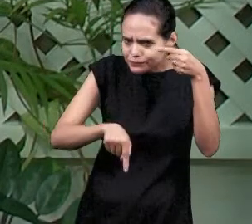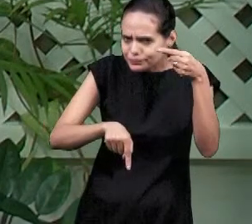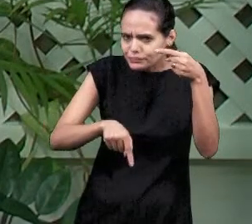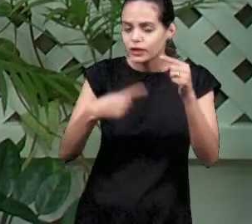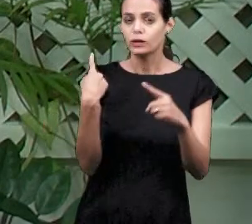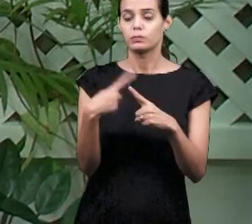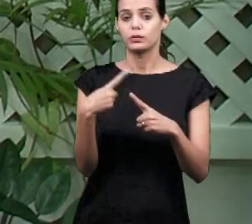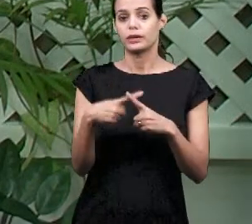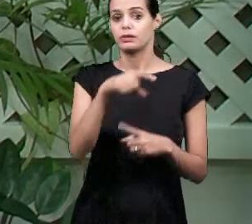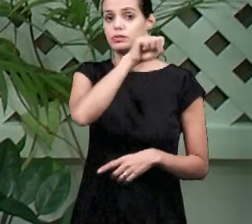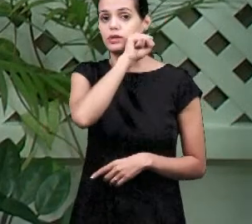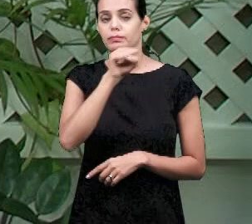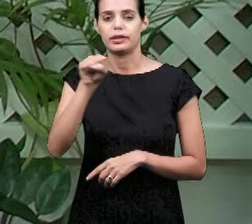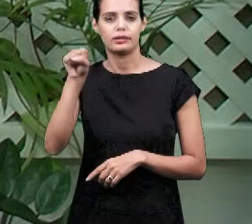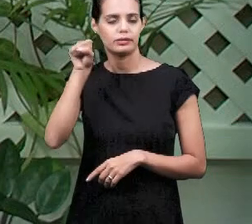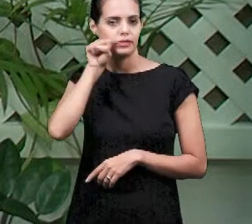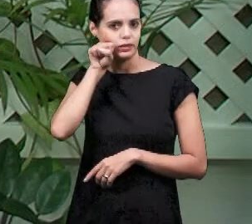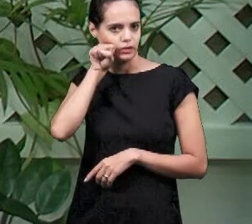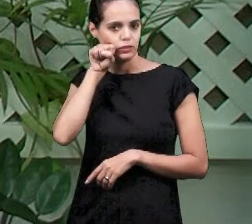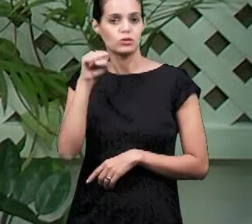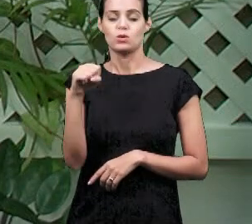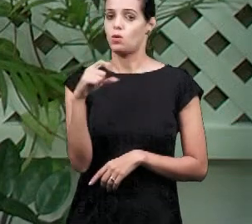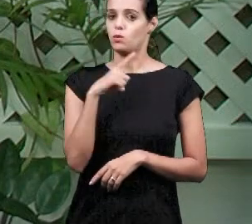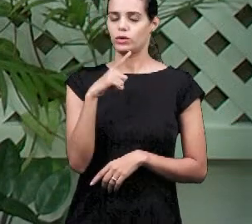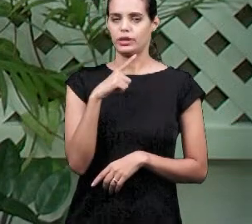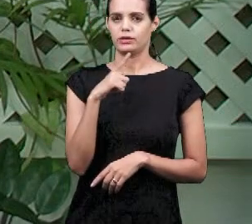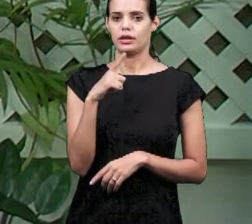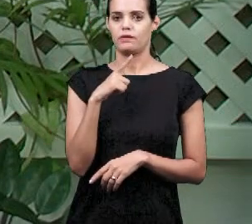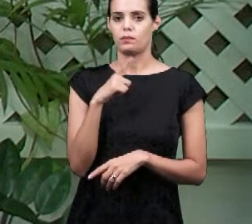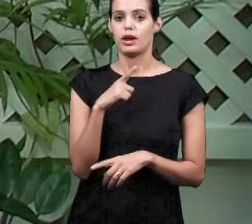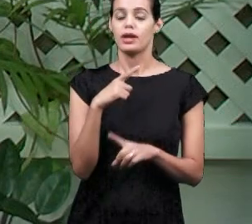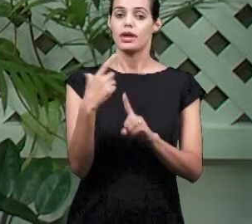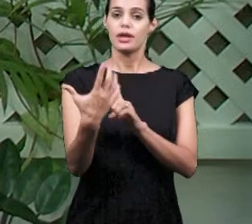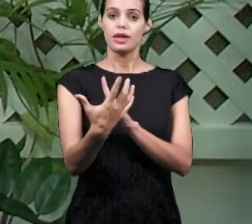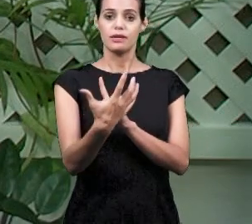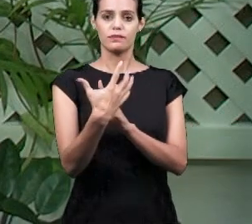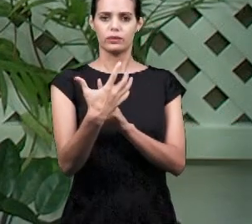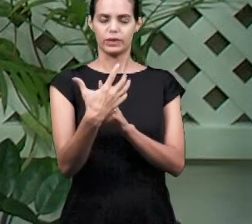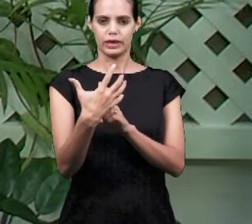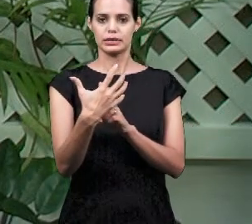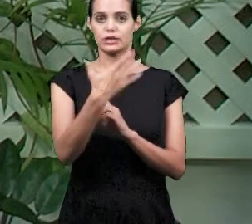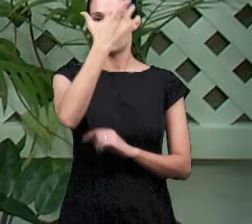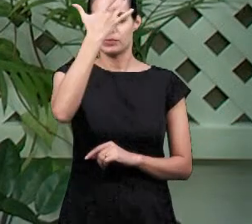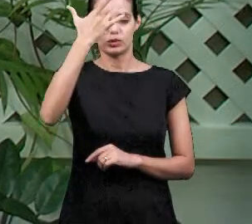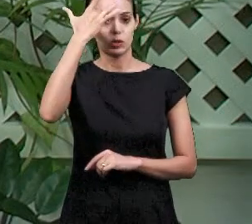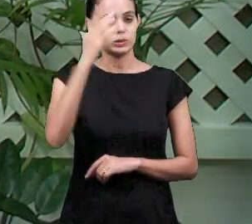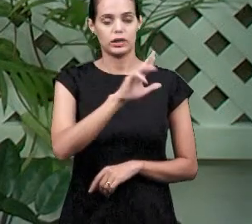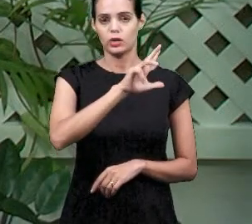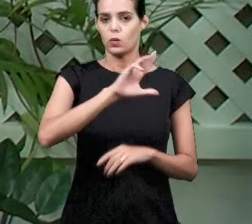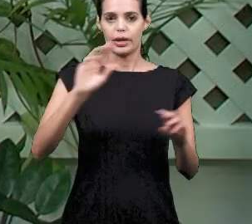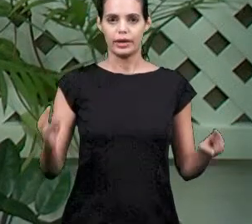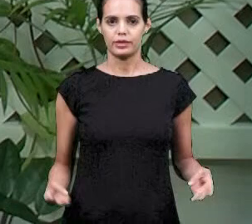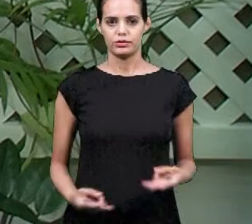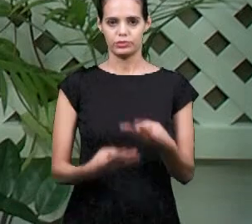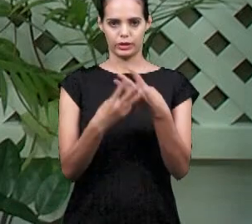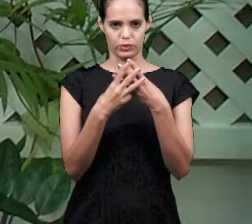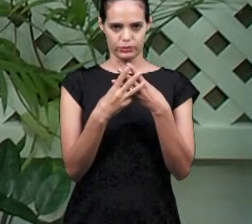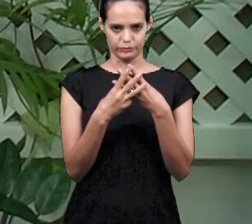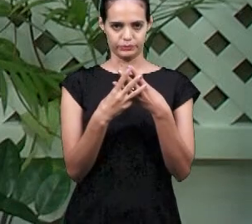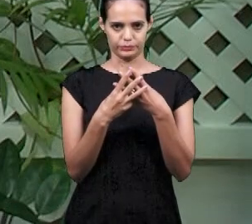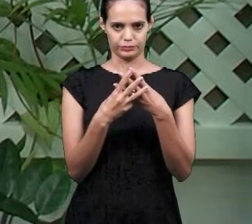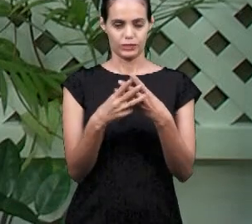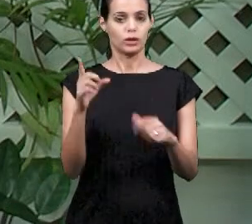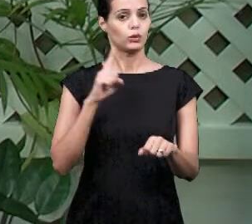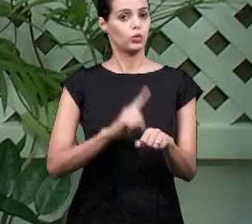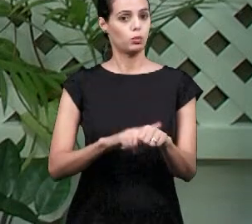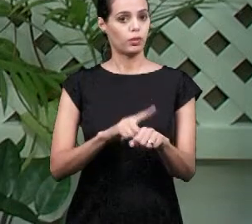commence la conversation, il commence le dialogue avec cette femme. Pour elle, cela était complètement étrange